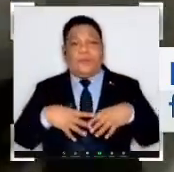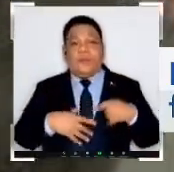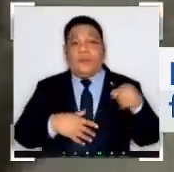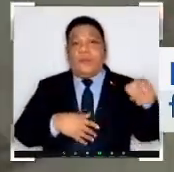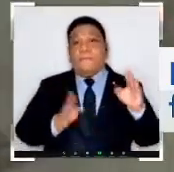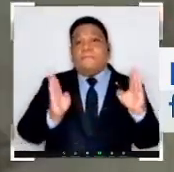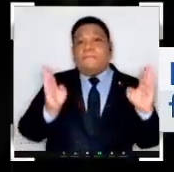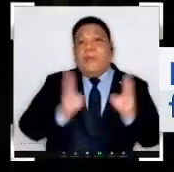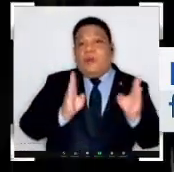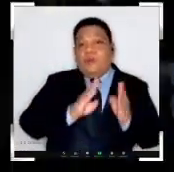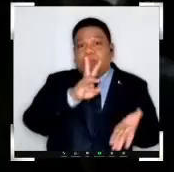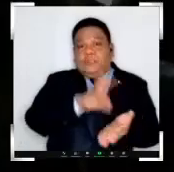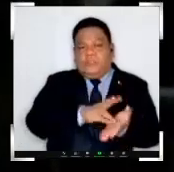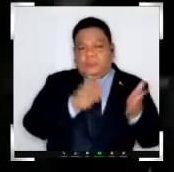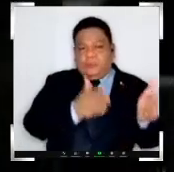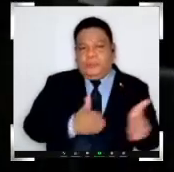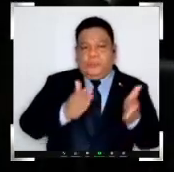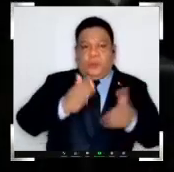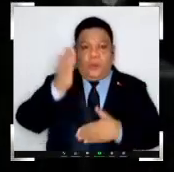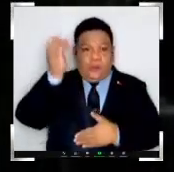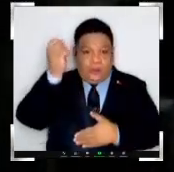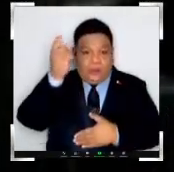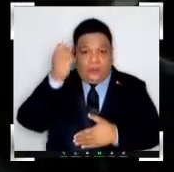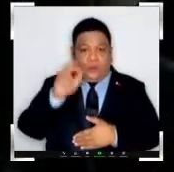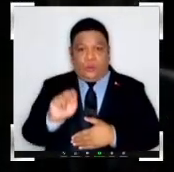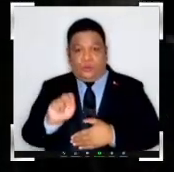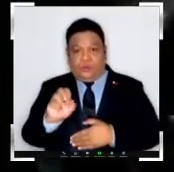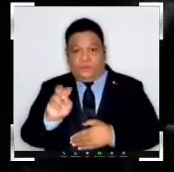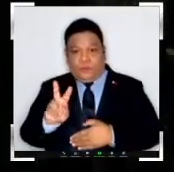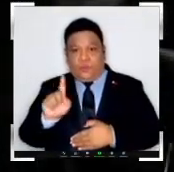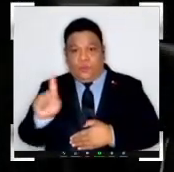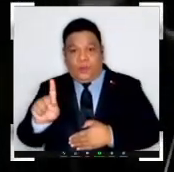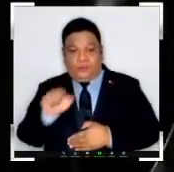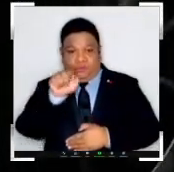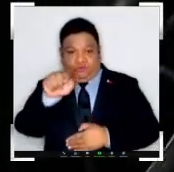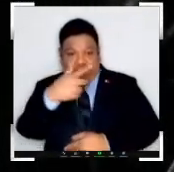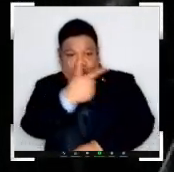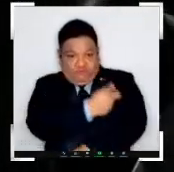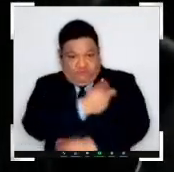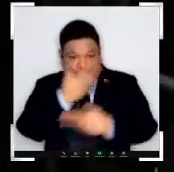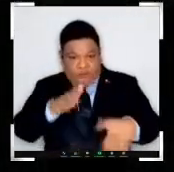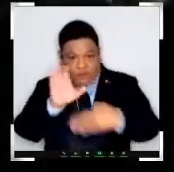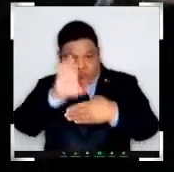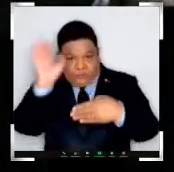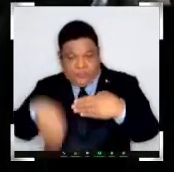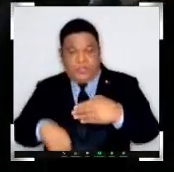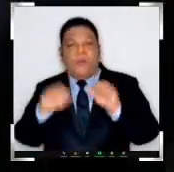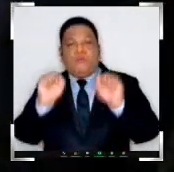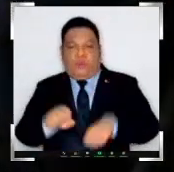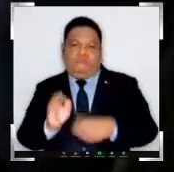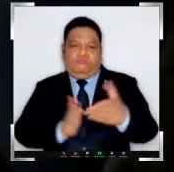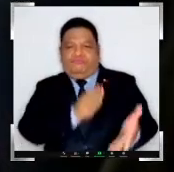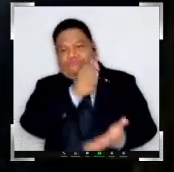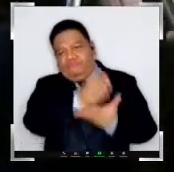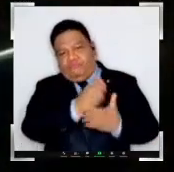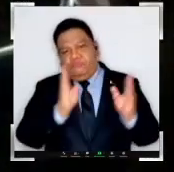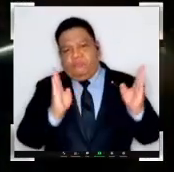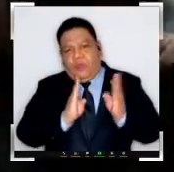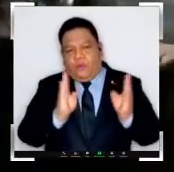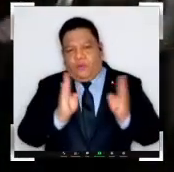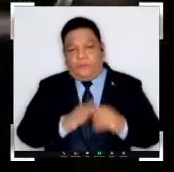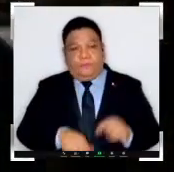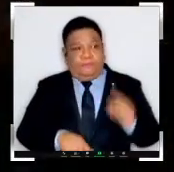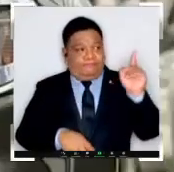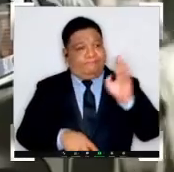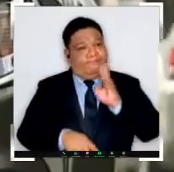Baguio ang mga turistang fully vaccinated. We will already receive a sort of a informal confirmation that we will